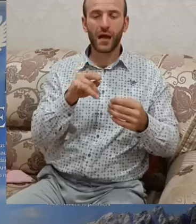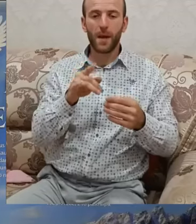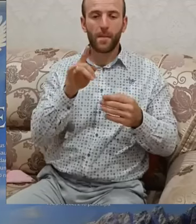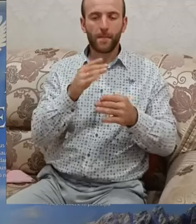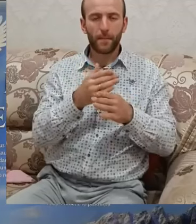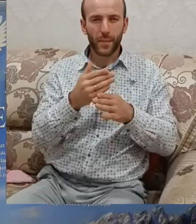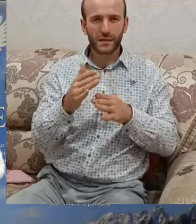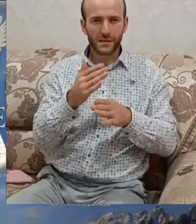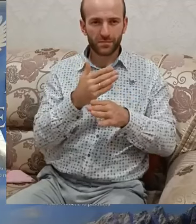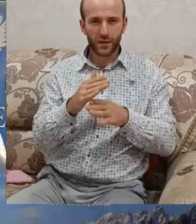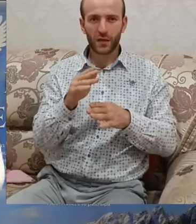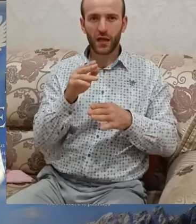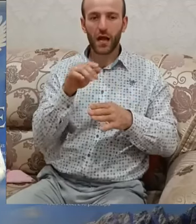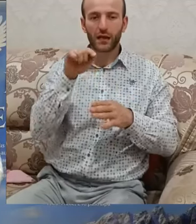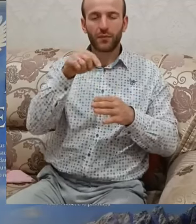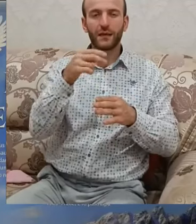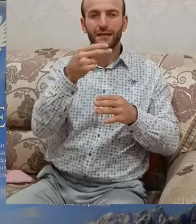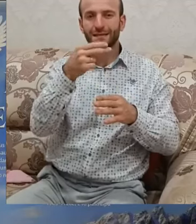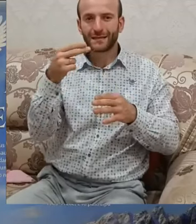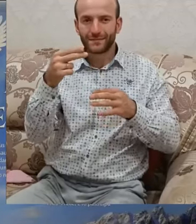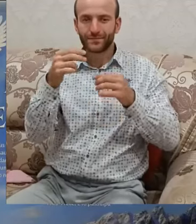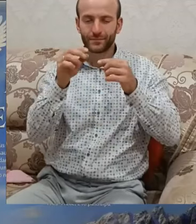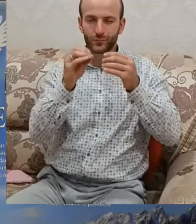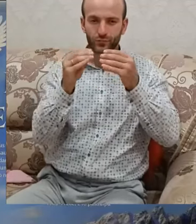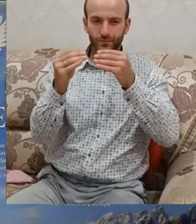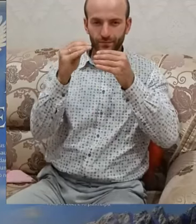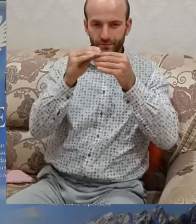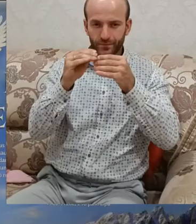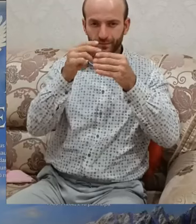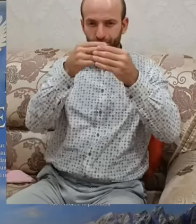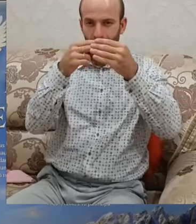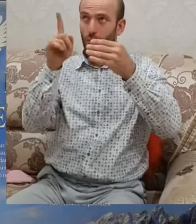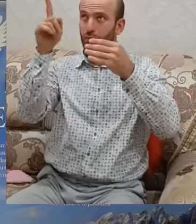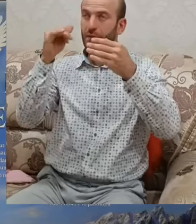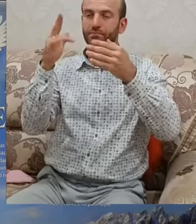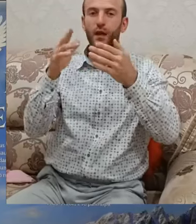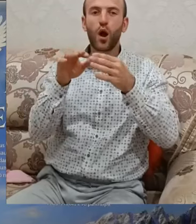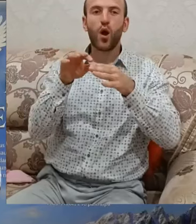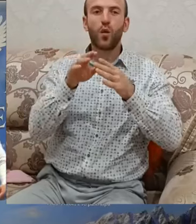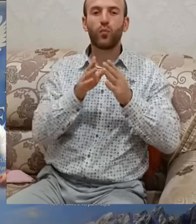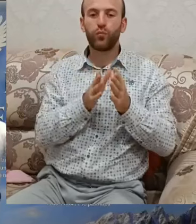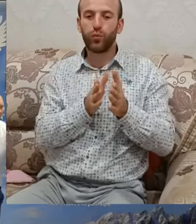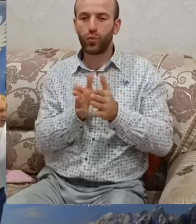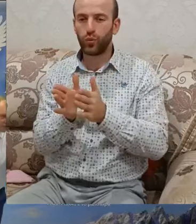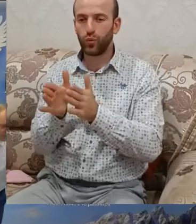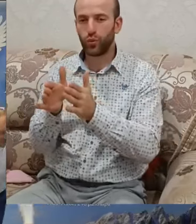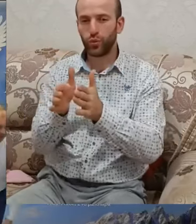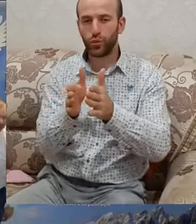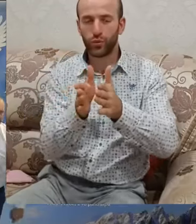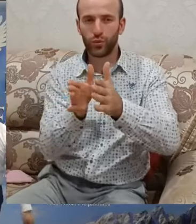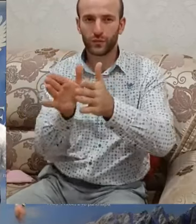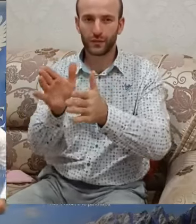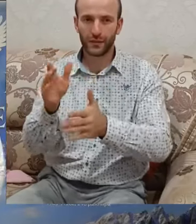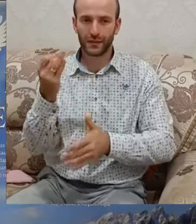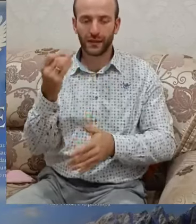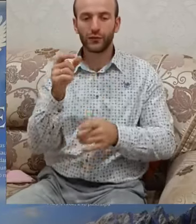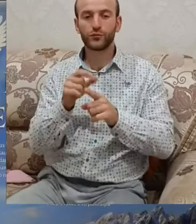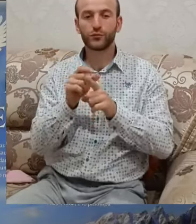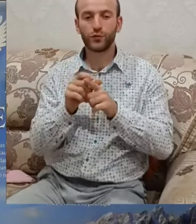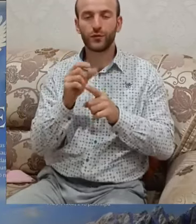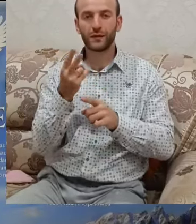Šiai valandai skirtas žodis. Слово, предназначенное на этот час. Per šventosios dvasios jėgą. Через